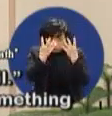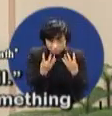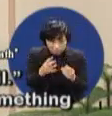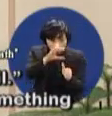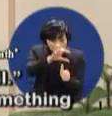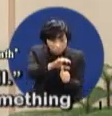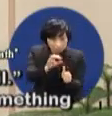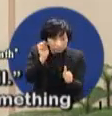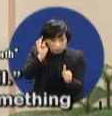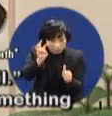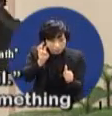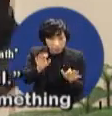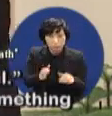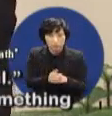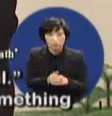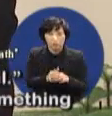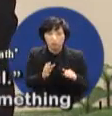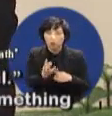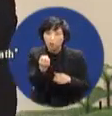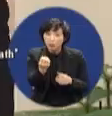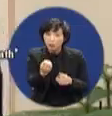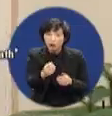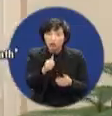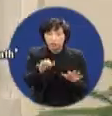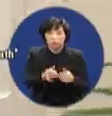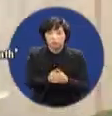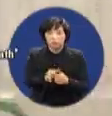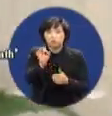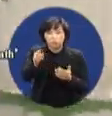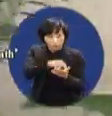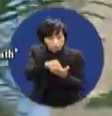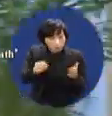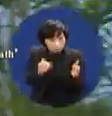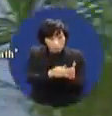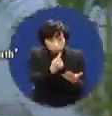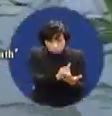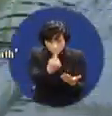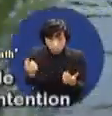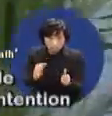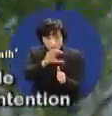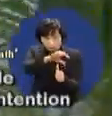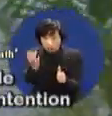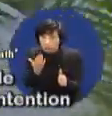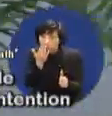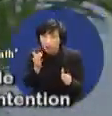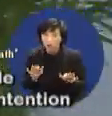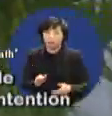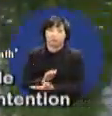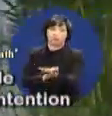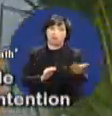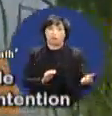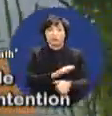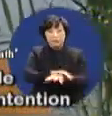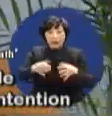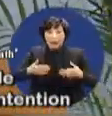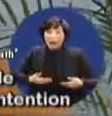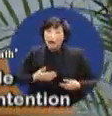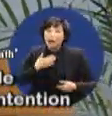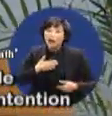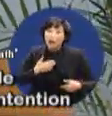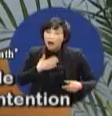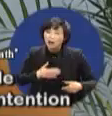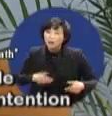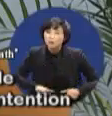있다. 왜? 죄값을 갚고 나와요. 갚고. 그러니까 우리가 잘할 것은 성경은